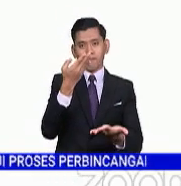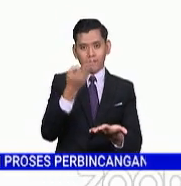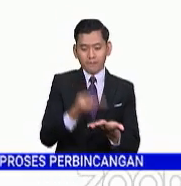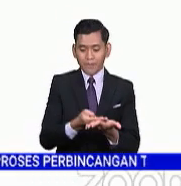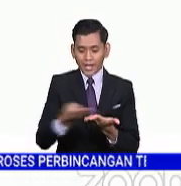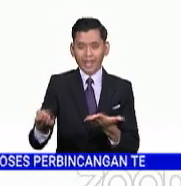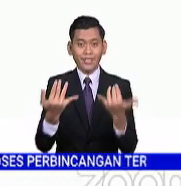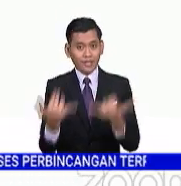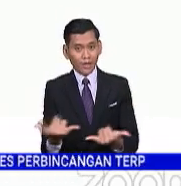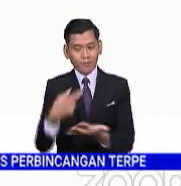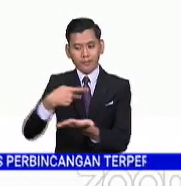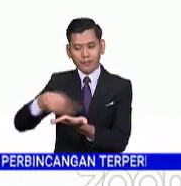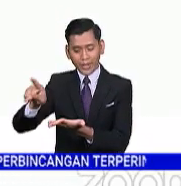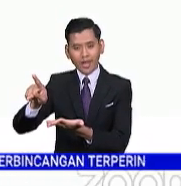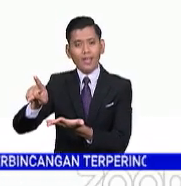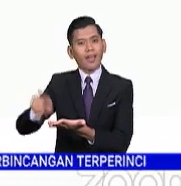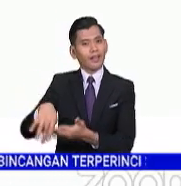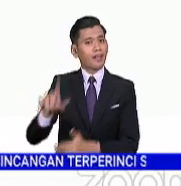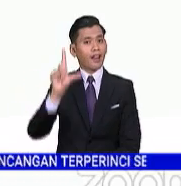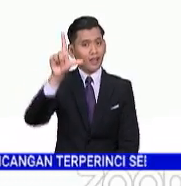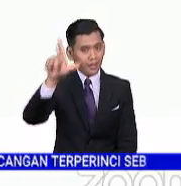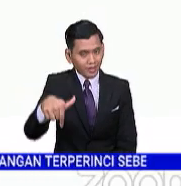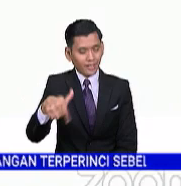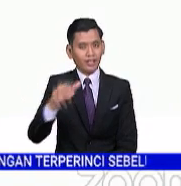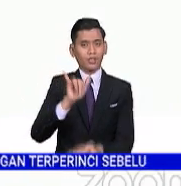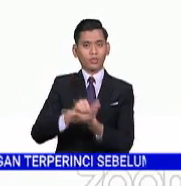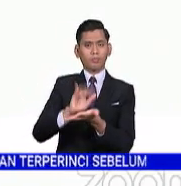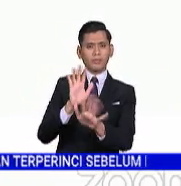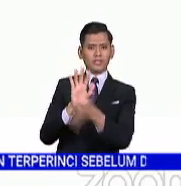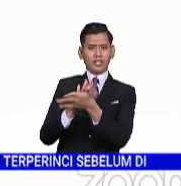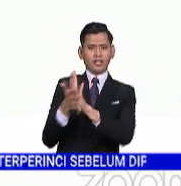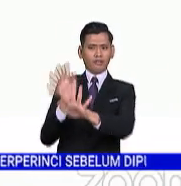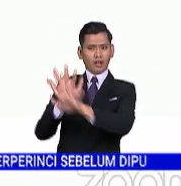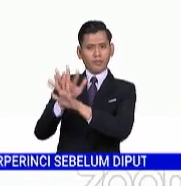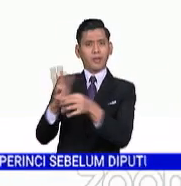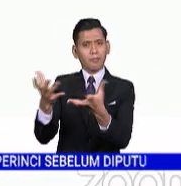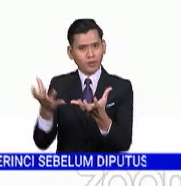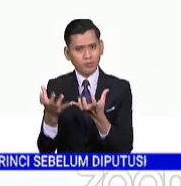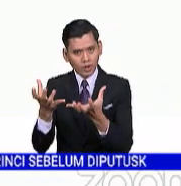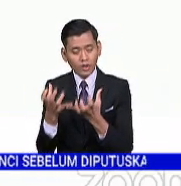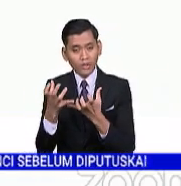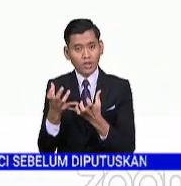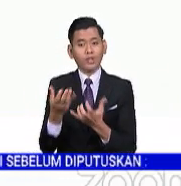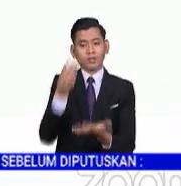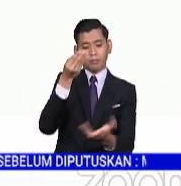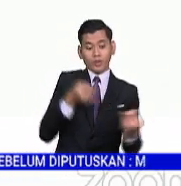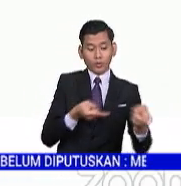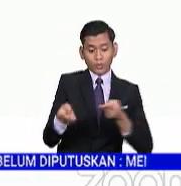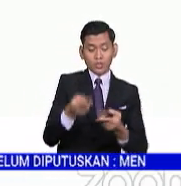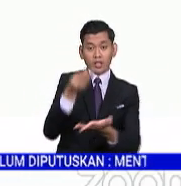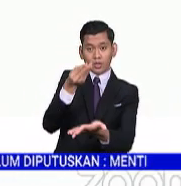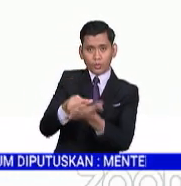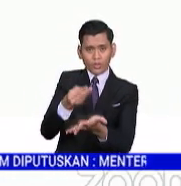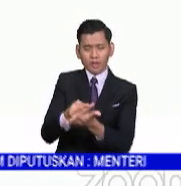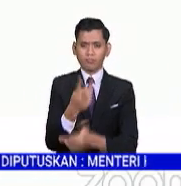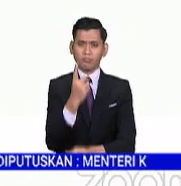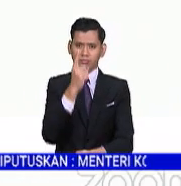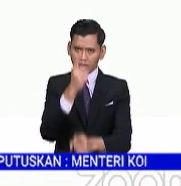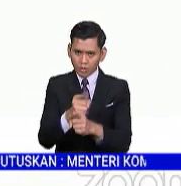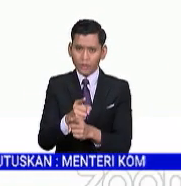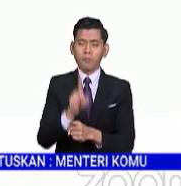yang menjadi tarikan kepada belia. Literasi kewangan akan membantu memastikan keputusan yang betul dibuat bagi